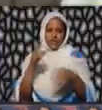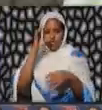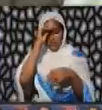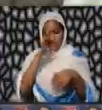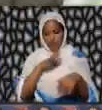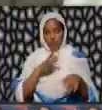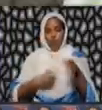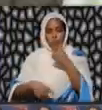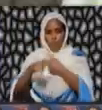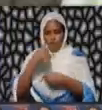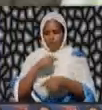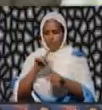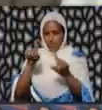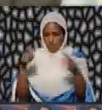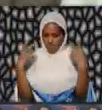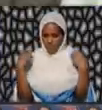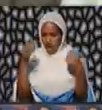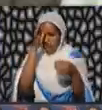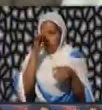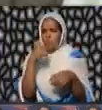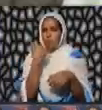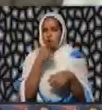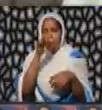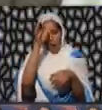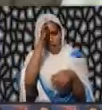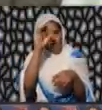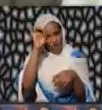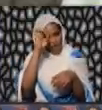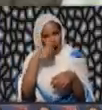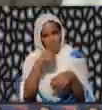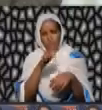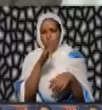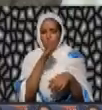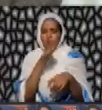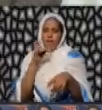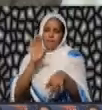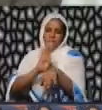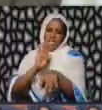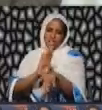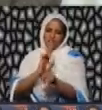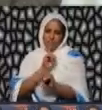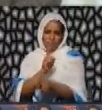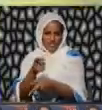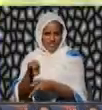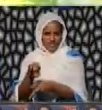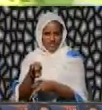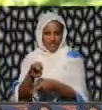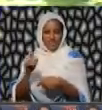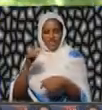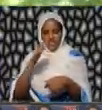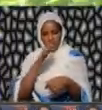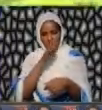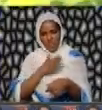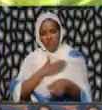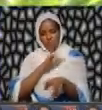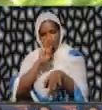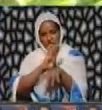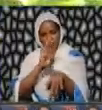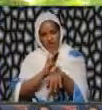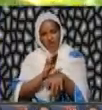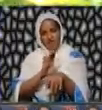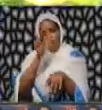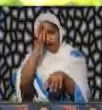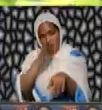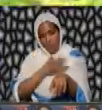ያስደስተኛል። ሰው መጥቶ ሲጠይቀው አባት ማን ነው ሲሉት አባ ኤፍሬም ይላል። እናት እሳ ሲል ቤተ ክርስቲያን ይላል። እናቴ ቤተ ክርስቲያን